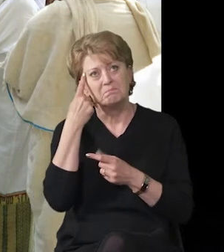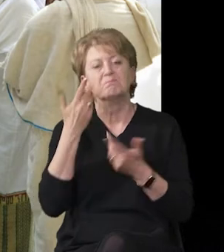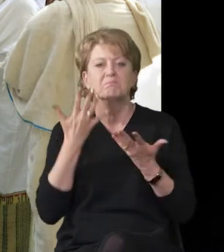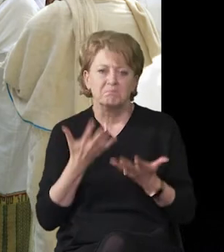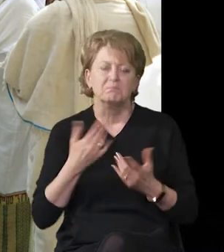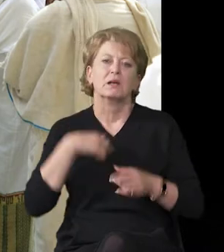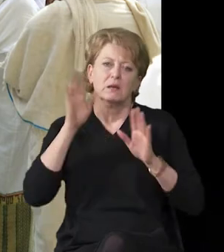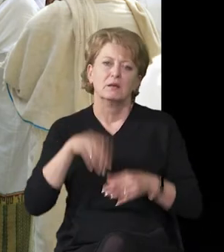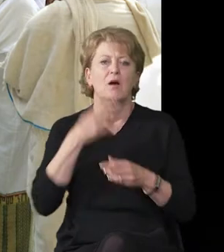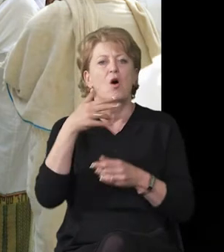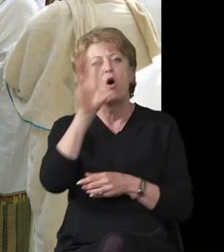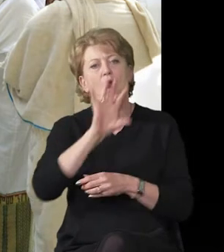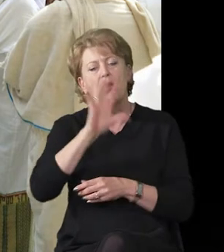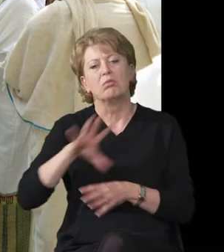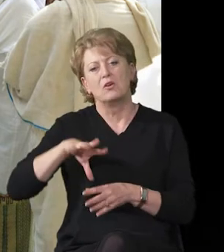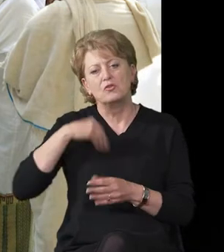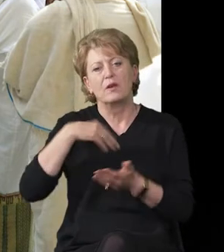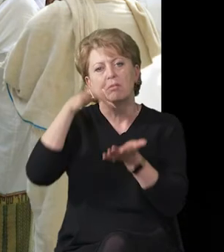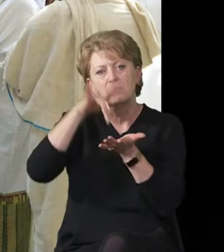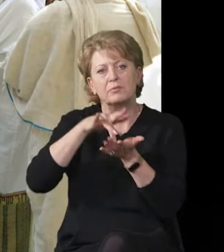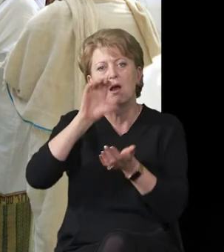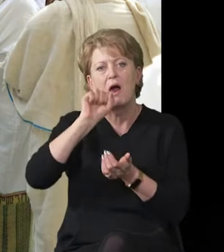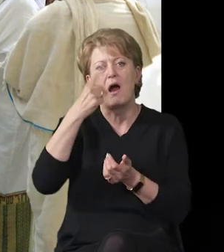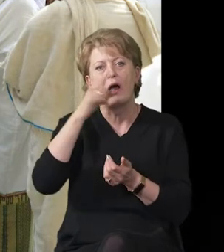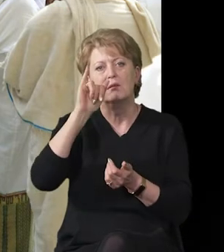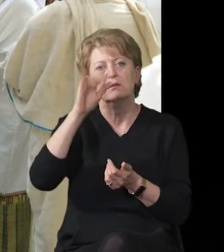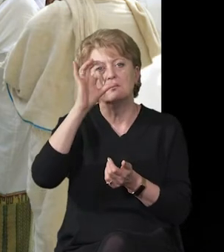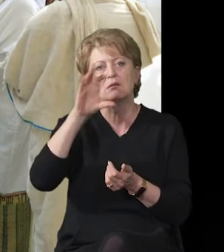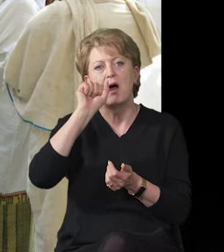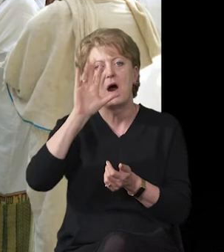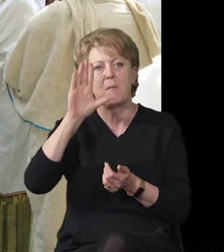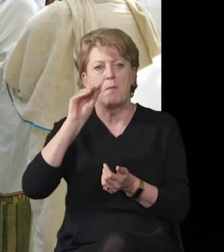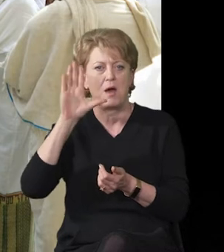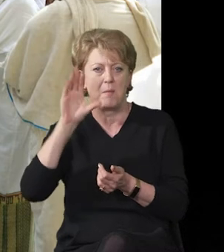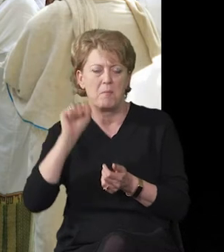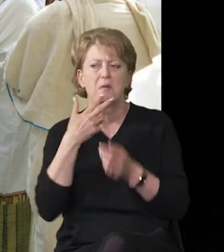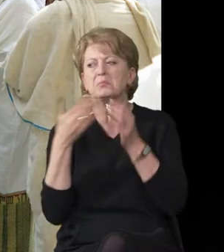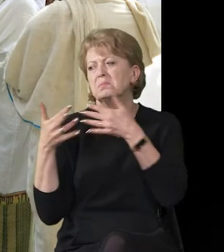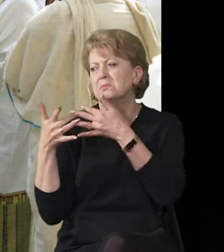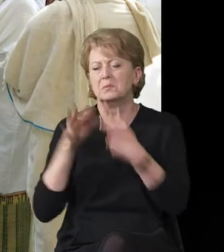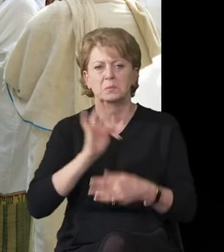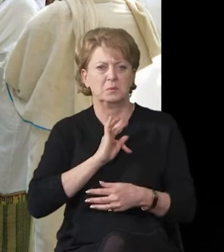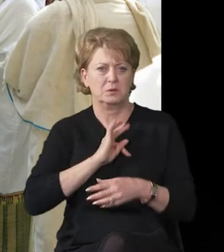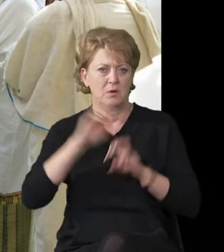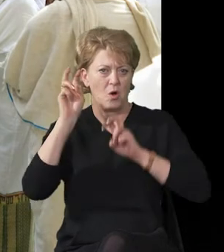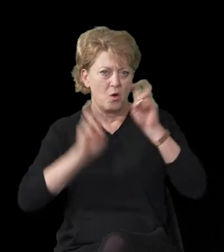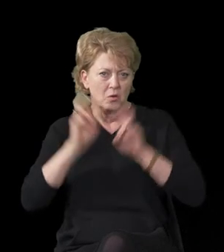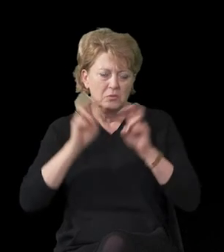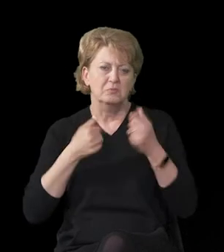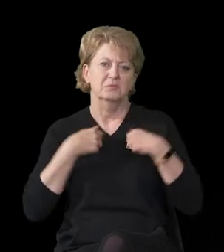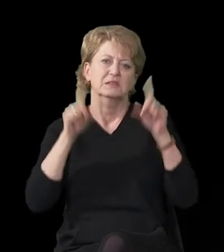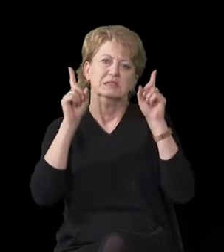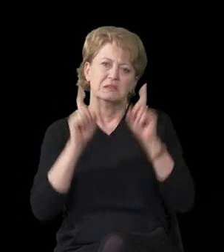święto właśnie w Addis Abebie. W jednym z takich niewielkich kościołów parafialnych blisko mojego hotelu zacząłem sobie